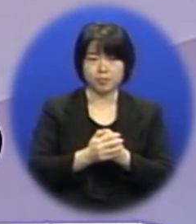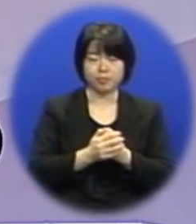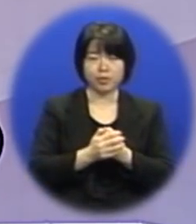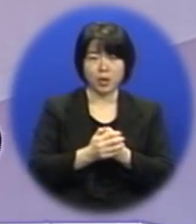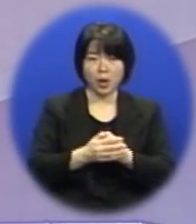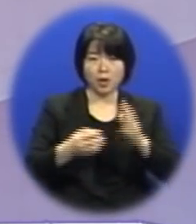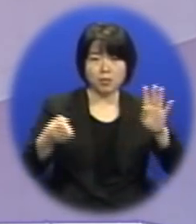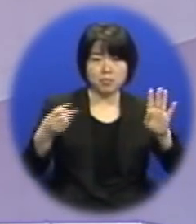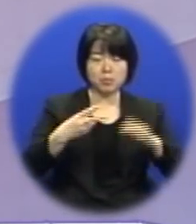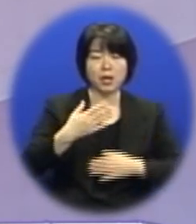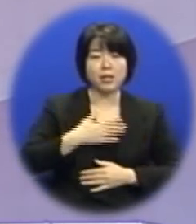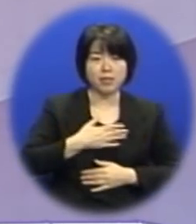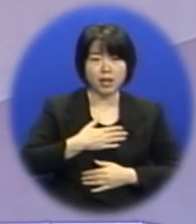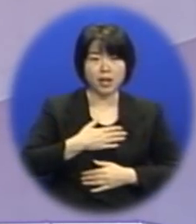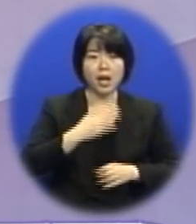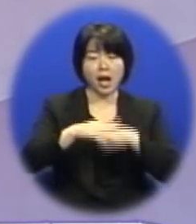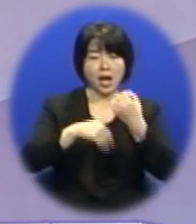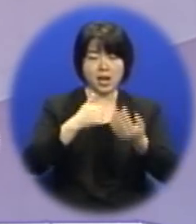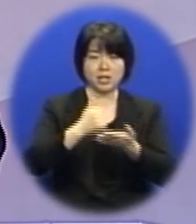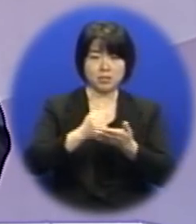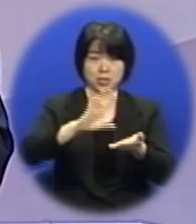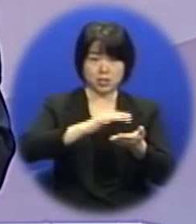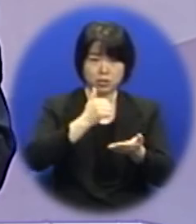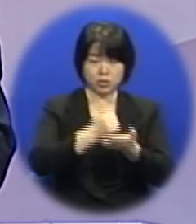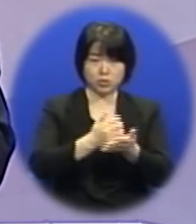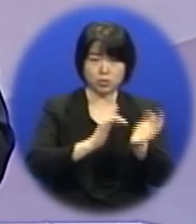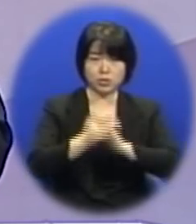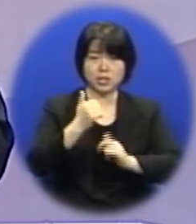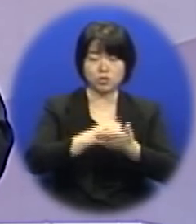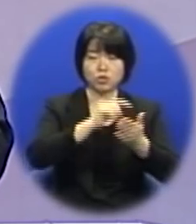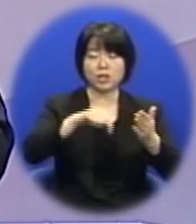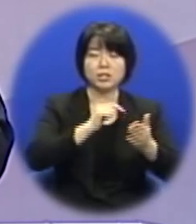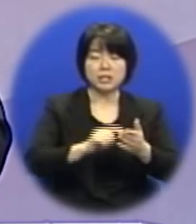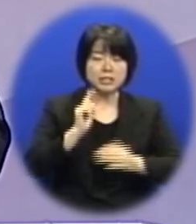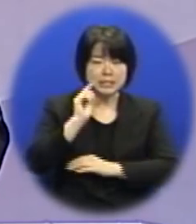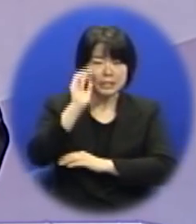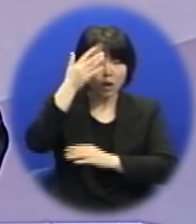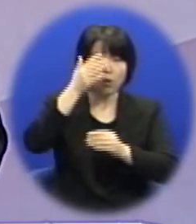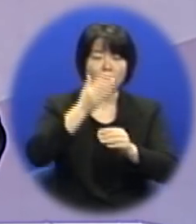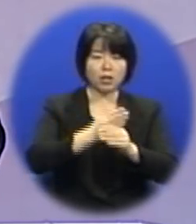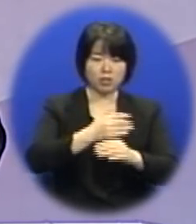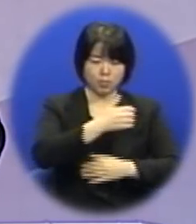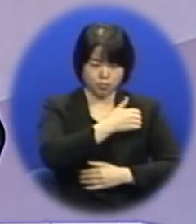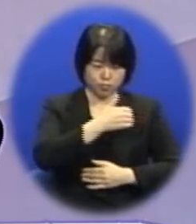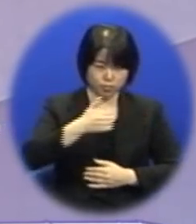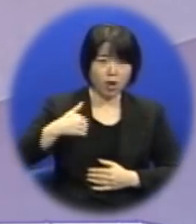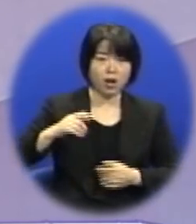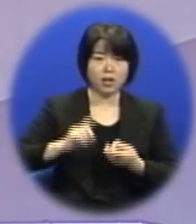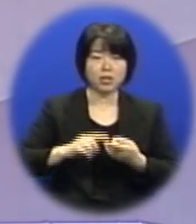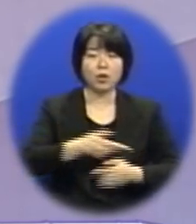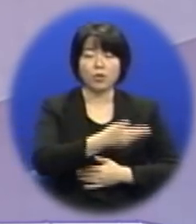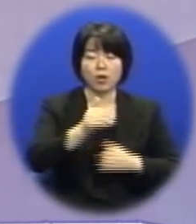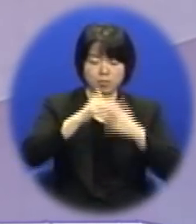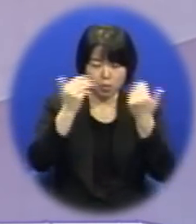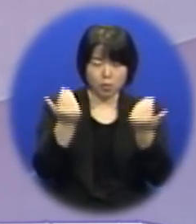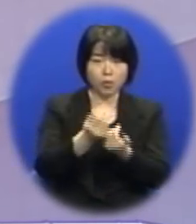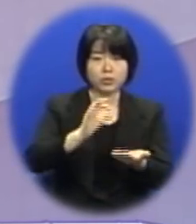하나님이 그리스도 예수 안에서 영광 가운데 그 풍성한 대로 너희 모든 쓸 것을